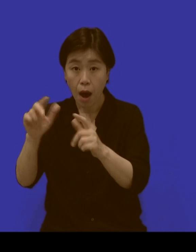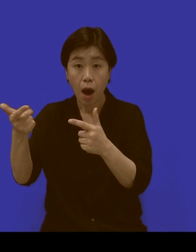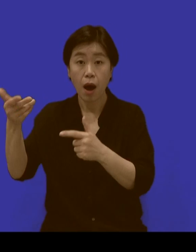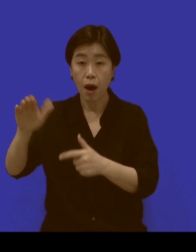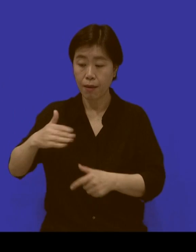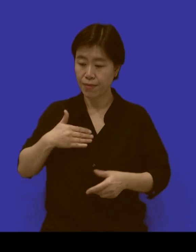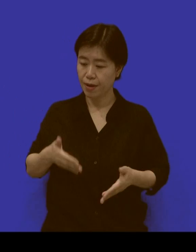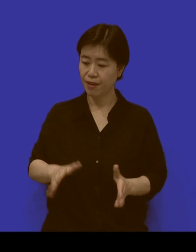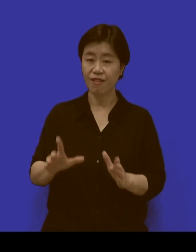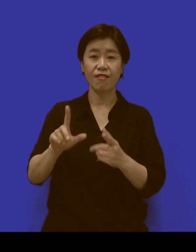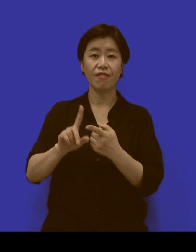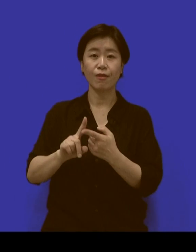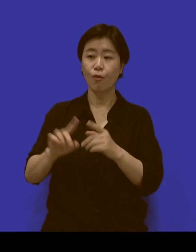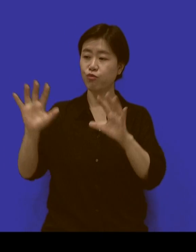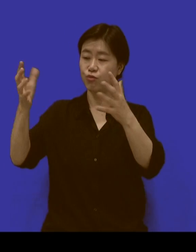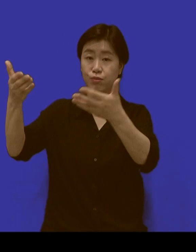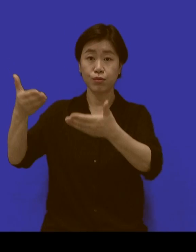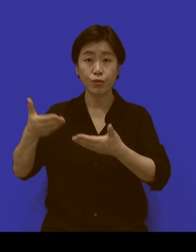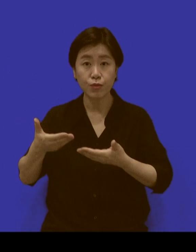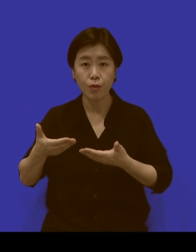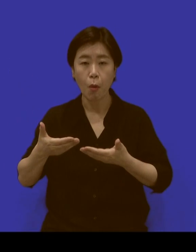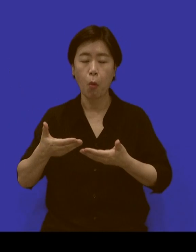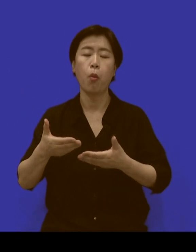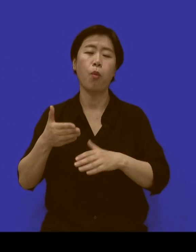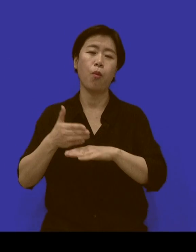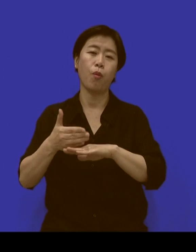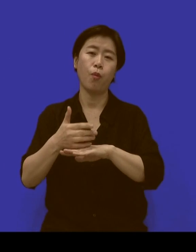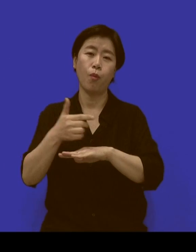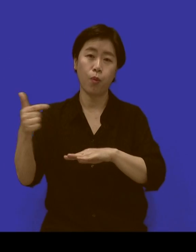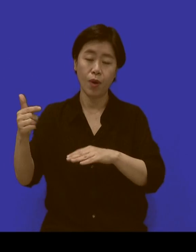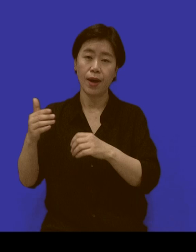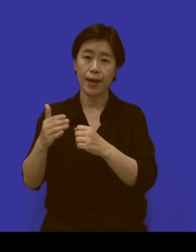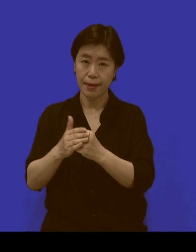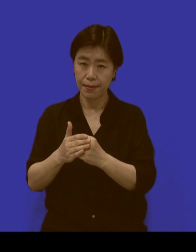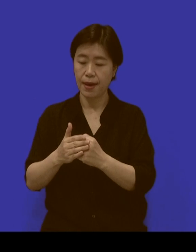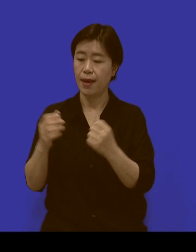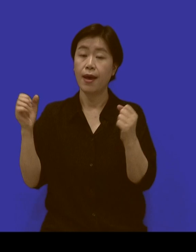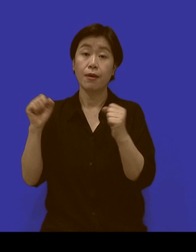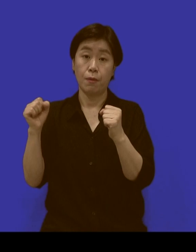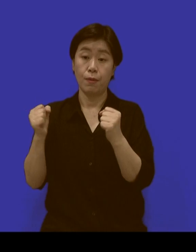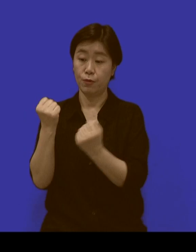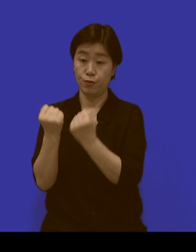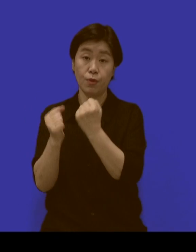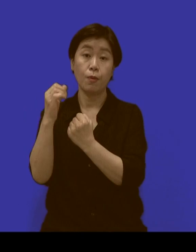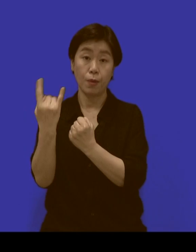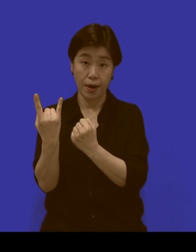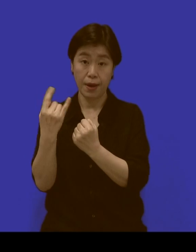계속 나가다가 결국 겨울 수련회라는 곳까지 가게 됐는데 네. 거기에 오신